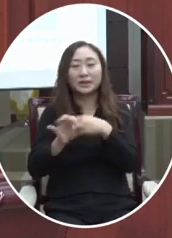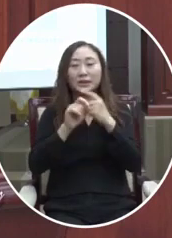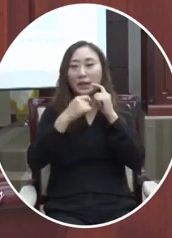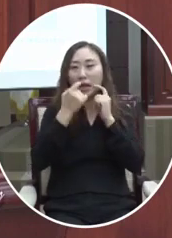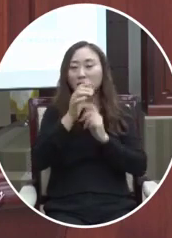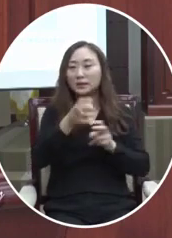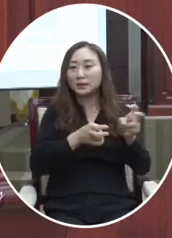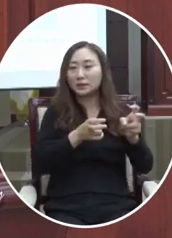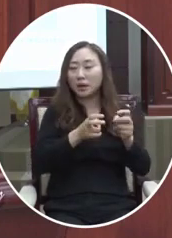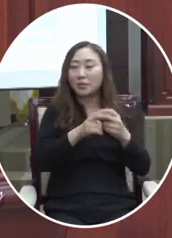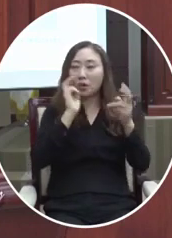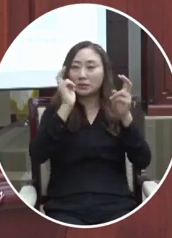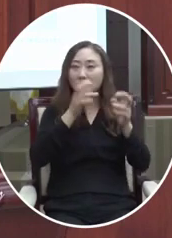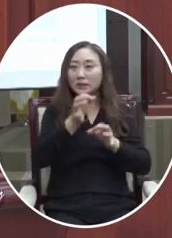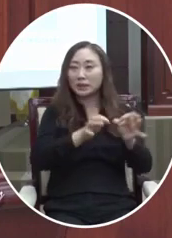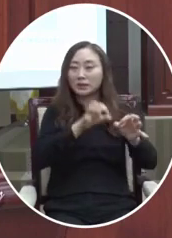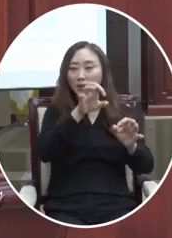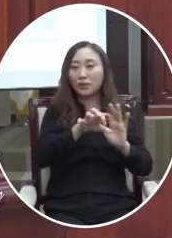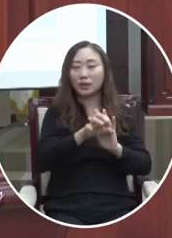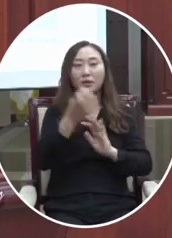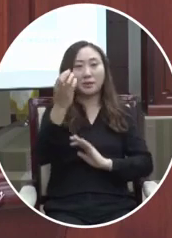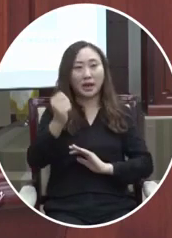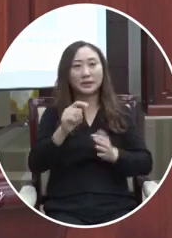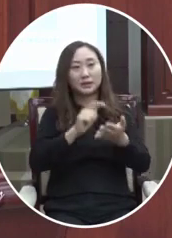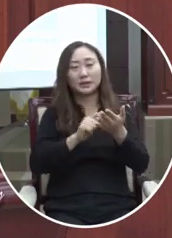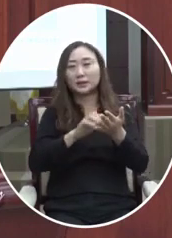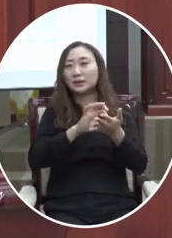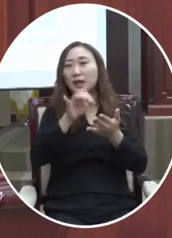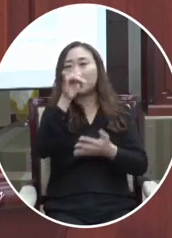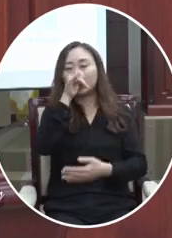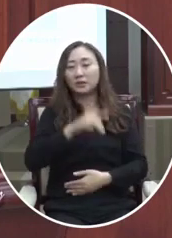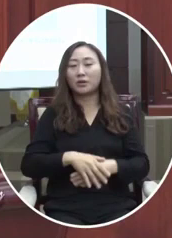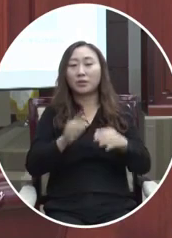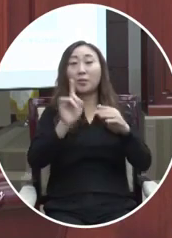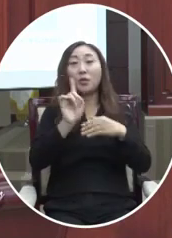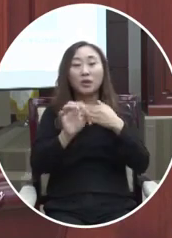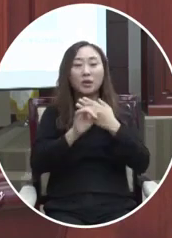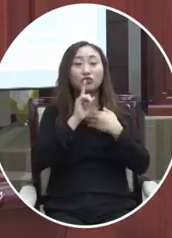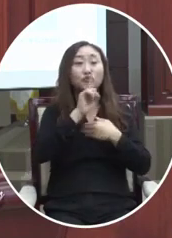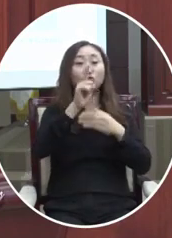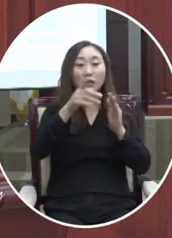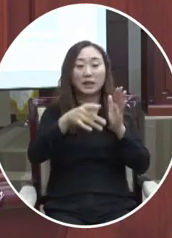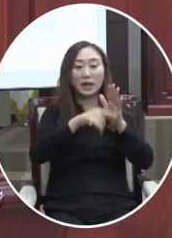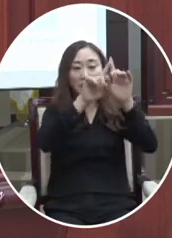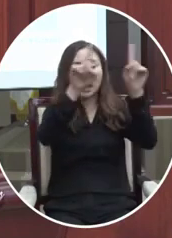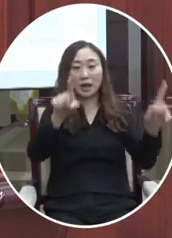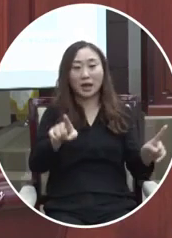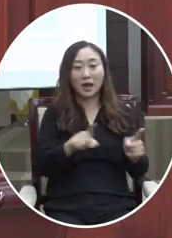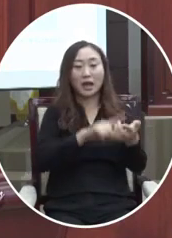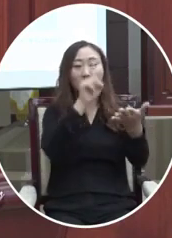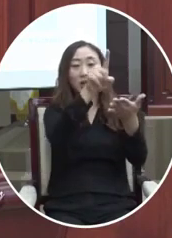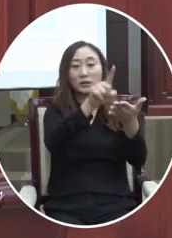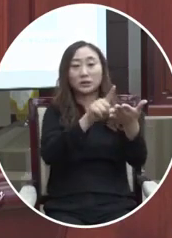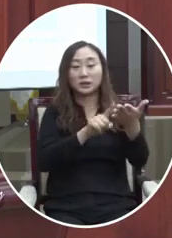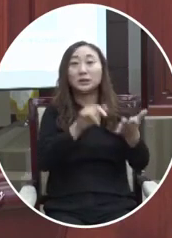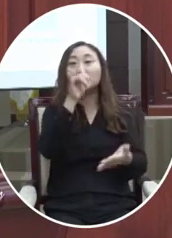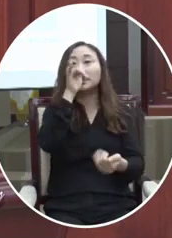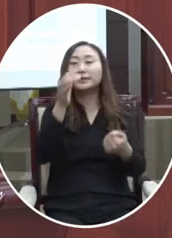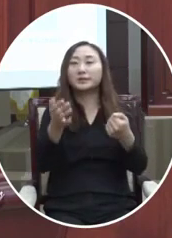개인 사업장에도 많이 설치되고 있는 키오스크는 터치스크린 방식으로 주문을 하거나 정보를 안내받다